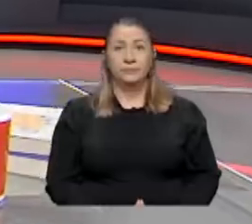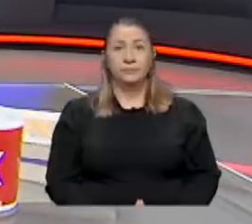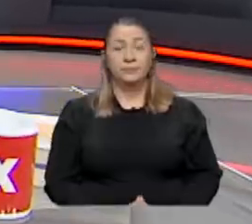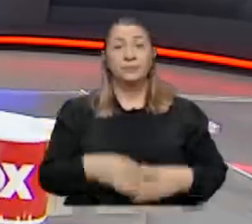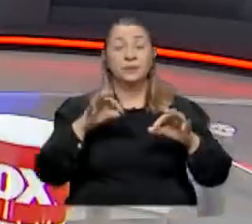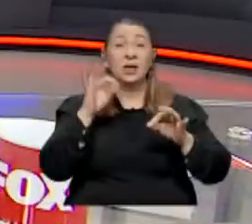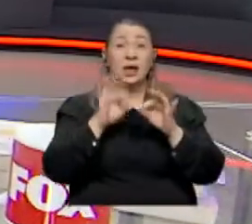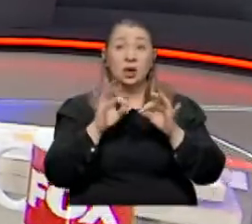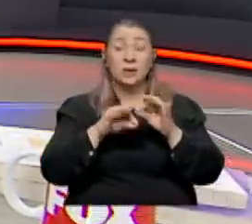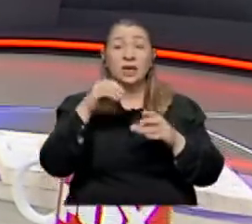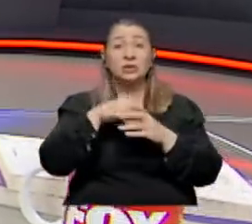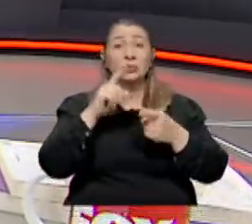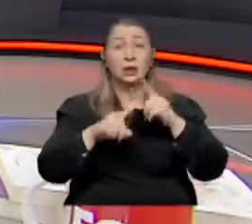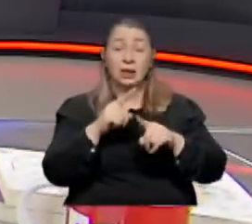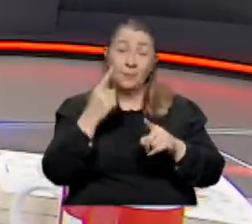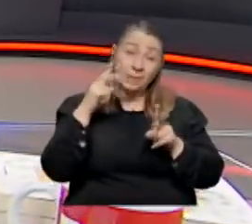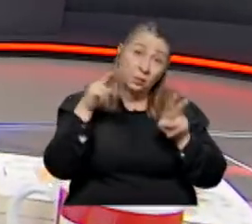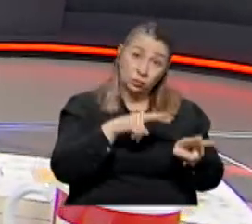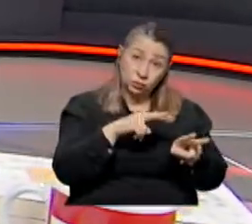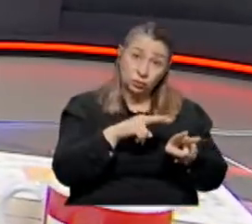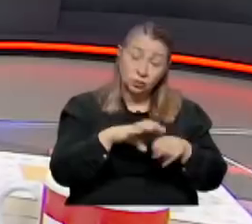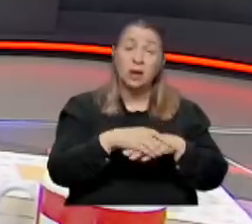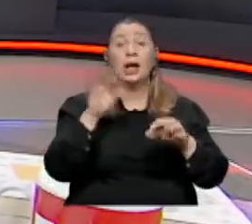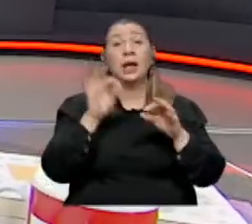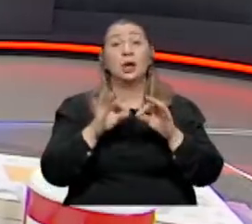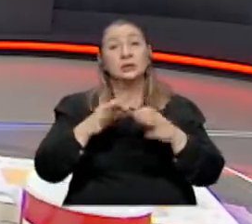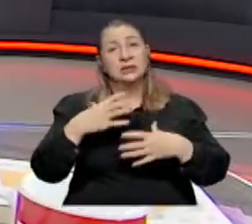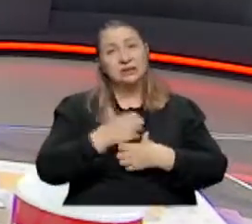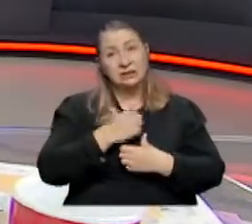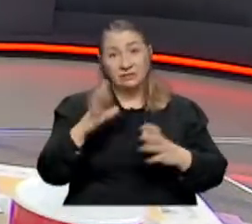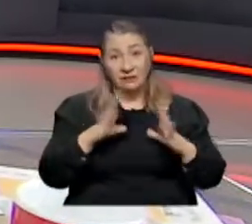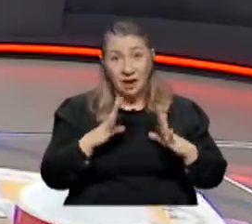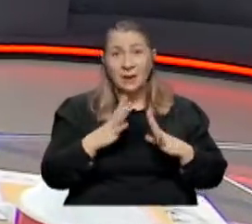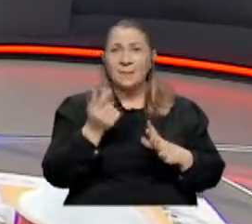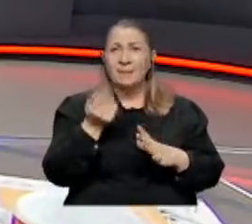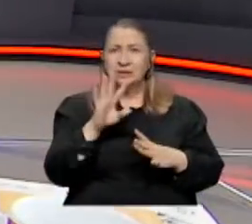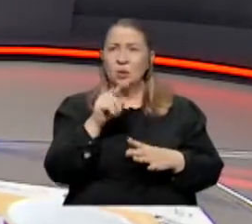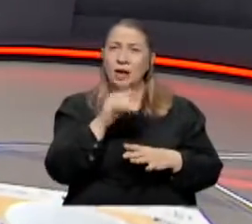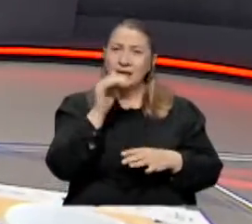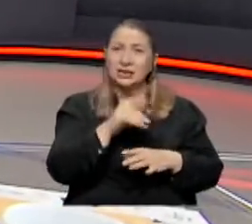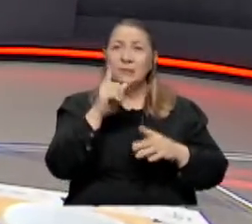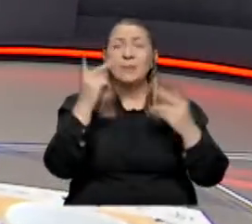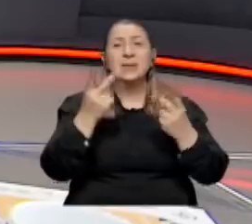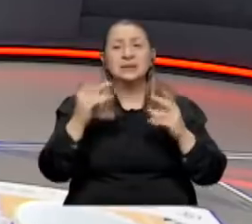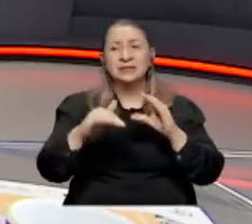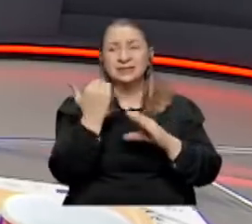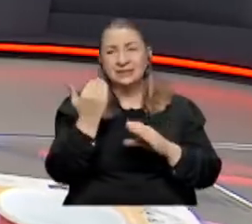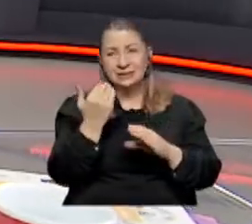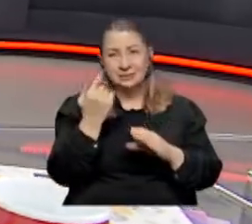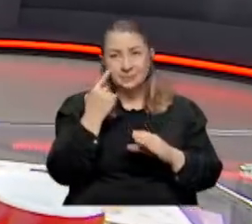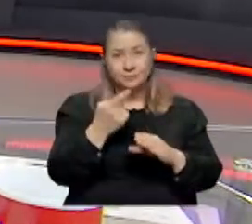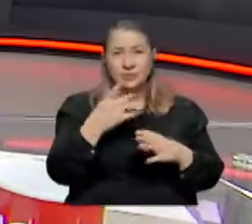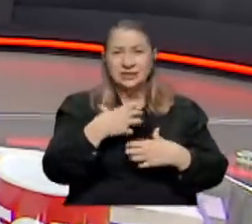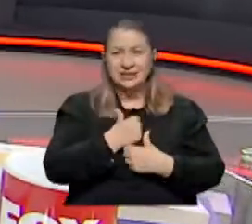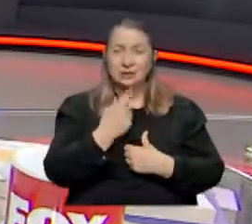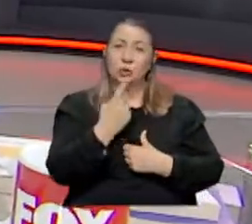Evet şimdi ekonomiye iç politikaya dönüyoruz ekonomide sıkıntılar var Birazdan oraya geleceğiz Bir mesajdan hareketle